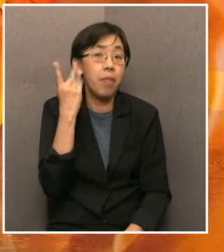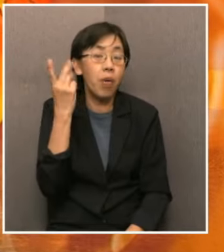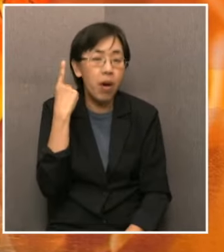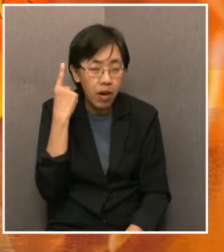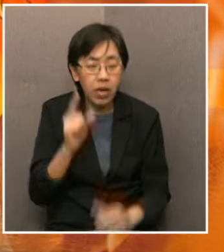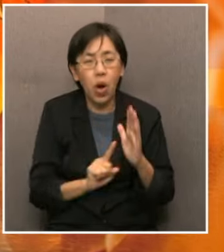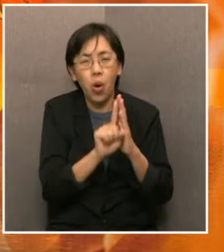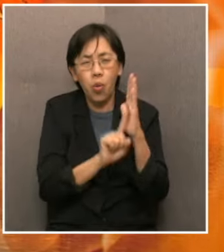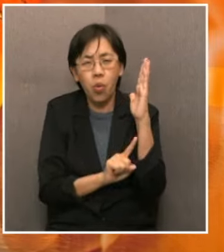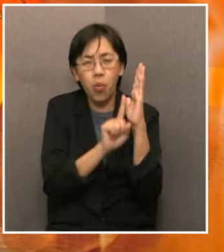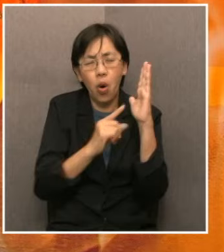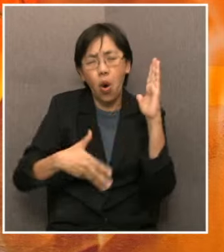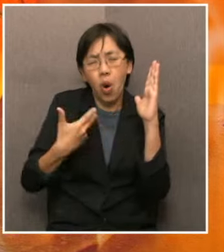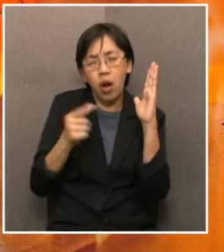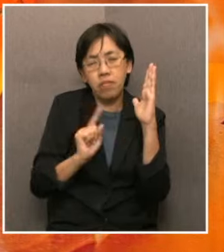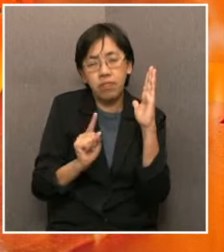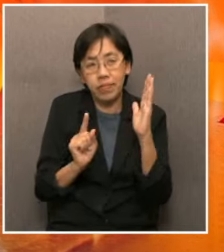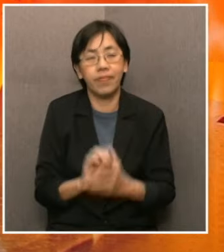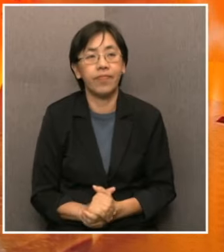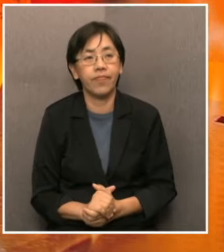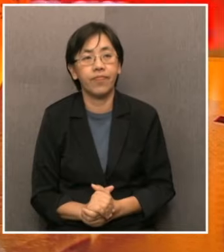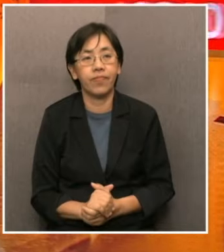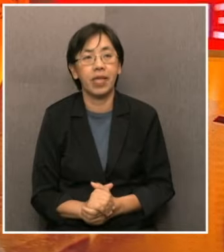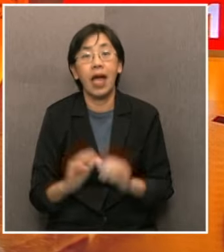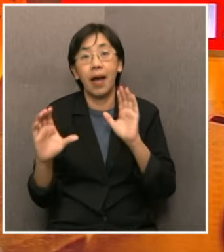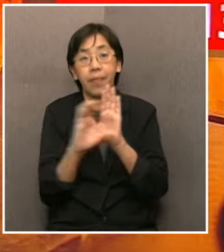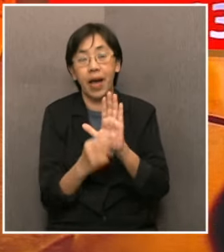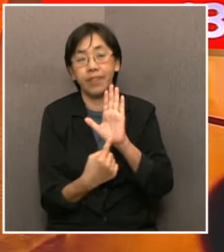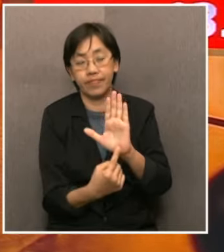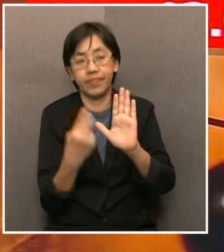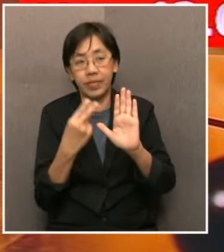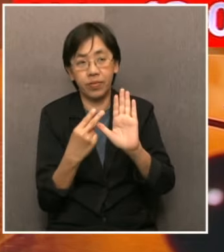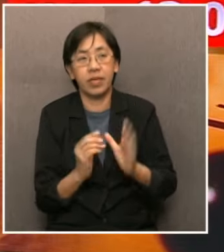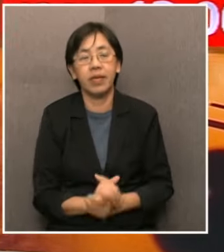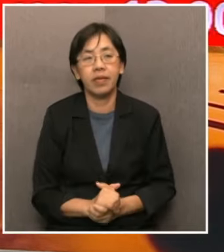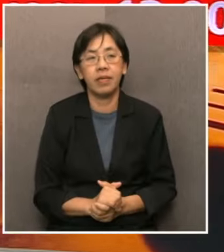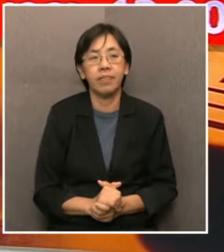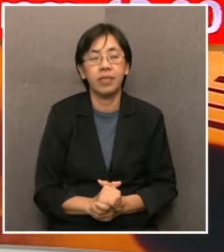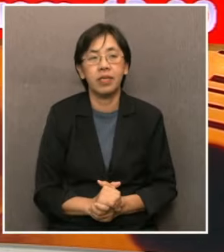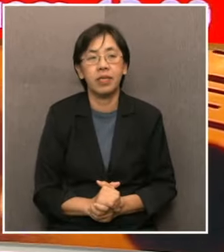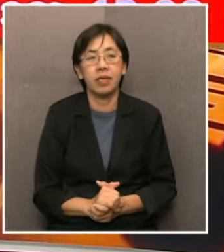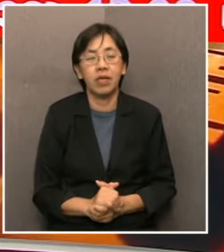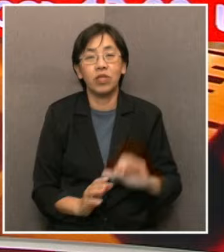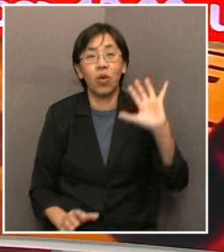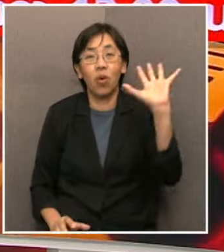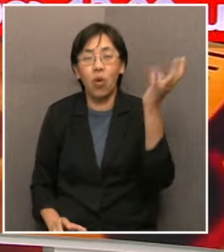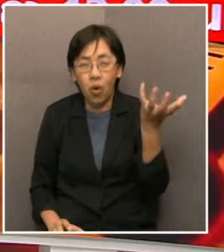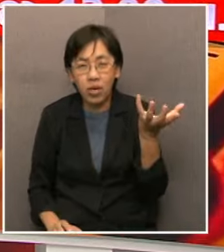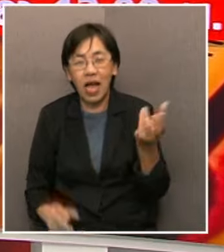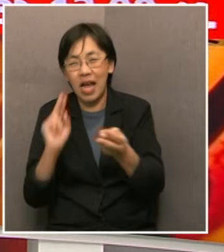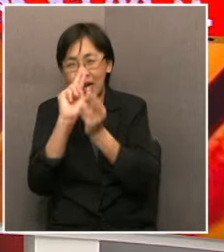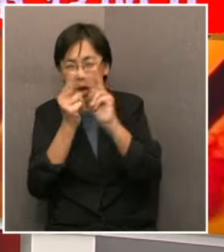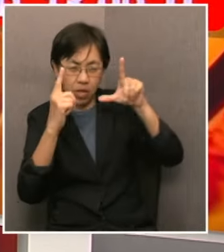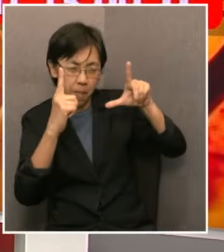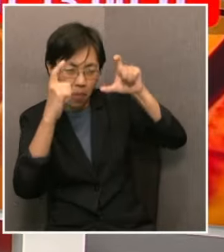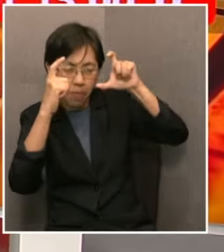หภูมย์ร้อนขนัดไหนครับให้คผชมได้ดูภาพนี้นะครับนี่คือภาพถ่ายดacy &ที่แดงถึงความร้อนที่